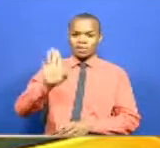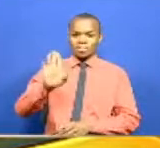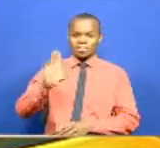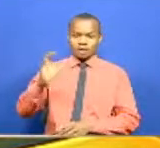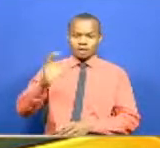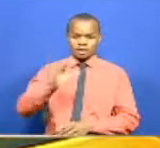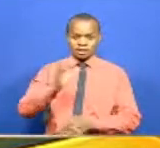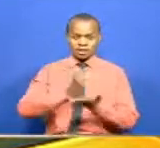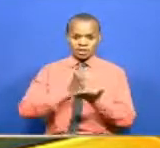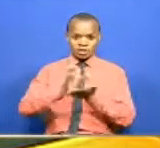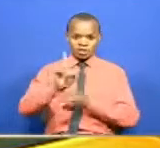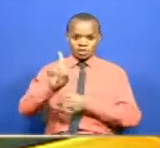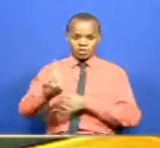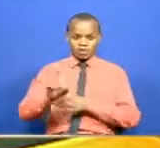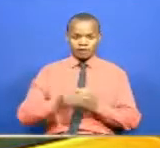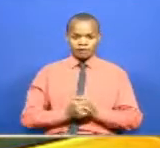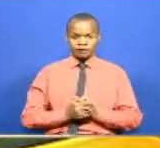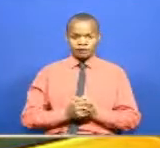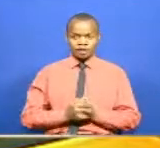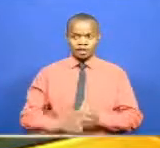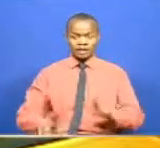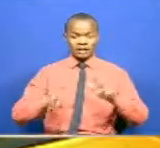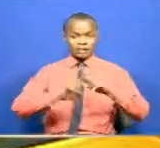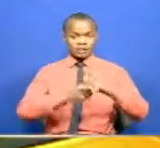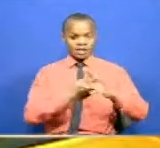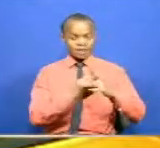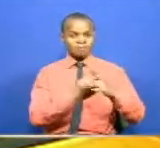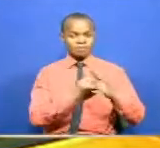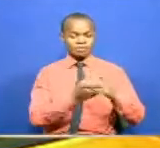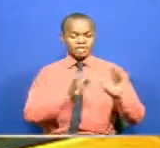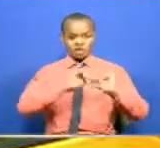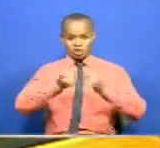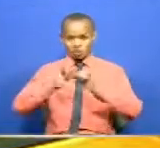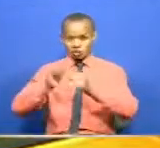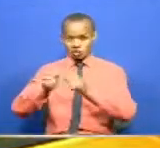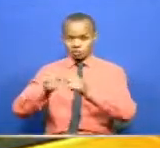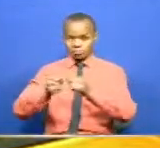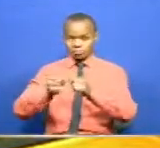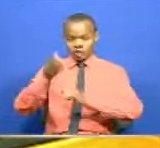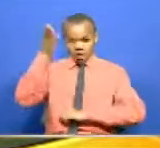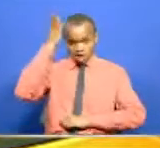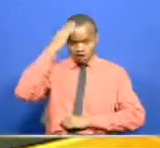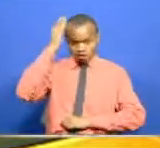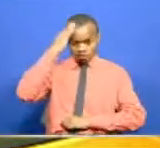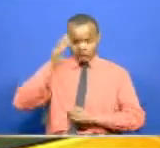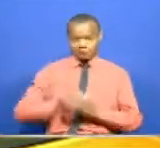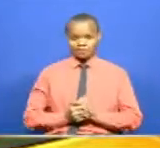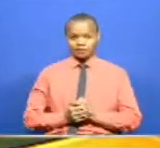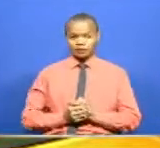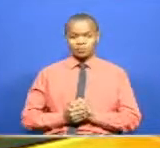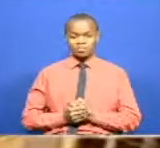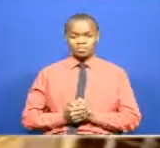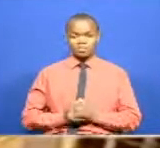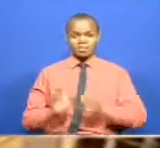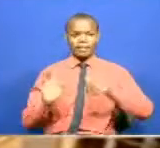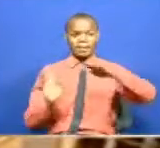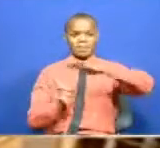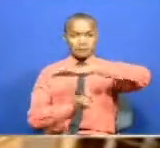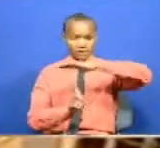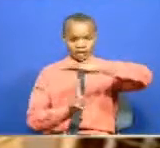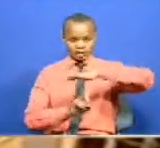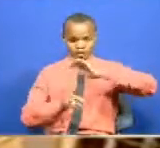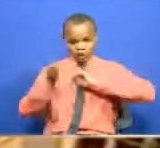at Gladys Mungai. Tunaanza na masuala ambayo yanafungamana na masuala ya elimu na ni kwamba Wizara ya Elimu imezindua aina mpya ya